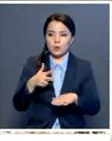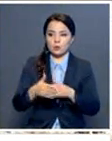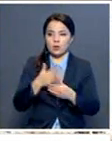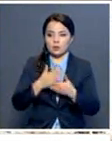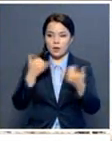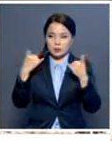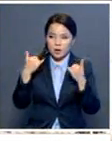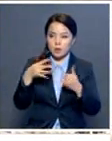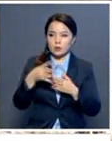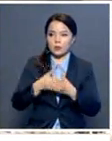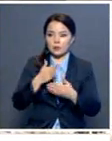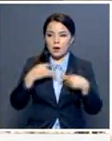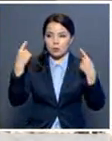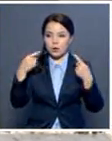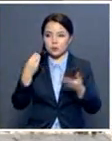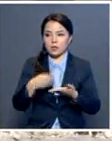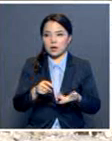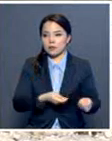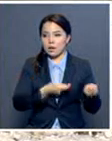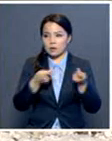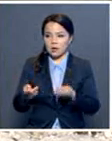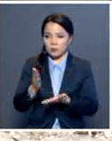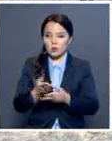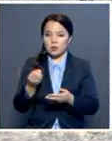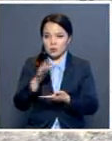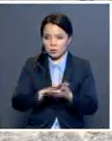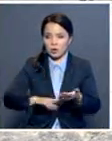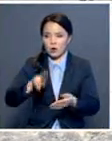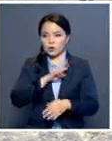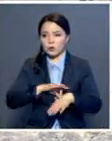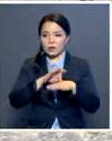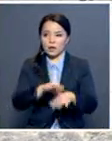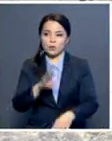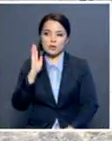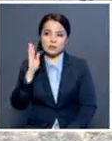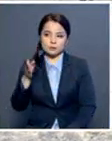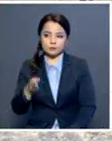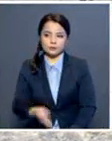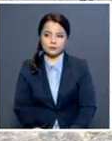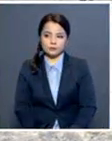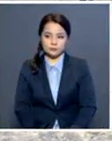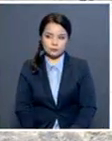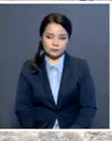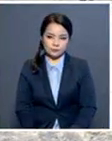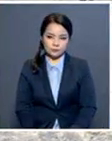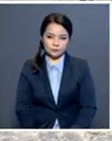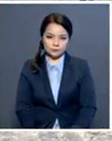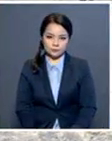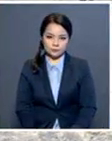4000-нан астам ұсақ мал сатып алынған. Бұл жұмыс биыл да жалғасады. Дәуренбек Әбдібек, Қыдырәлі Ахметбеков, Қазақстан ұлттық арнасы, Қостанай.